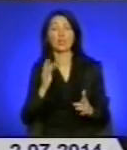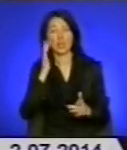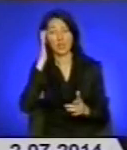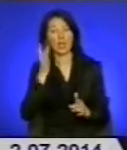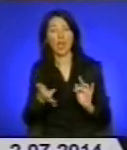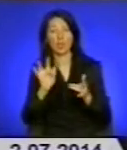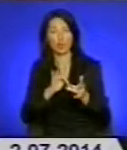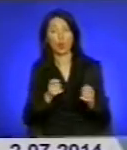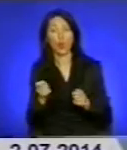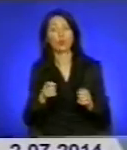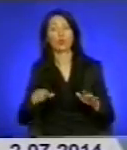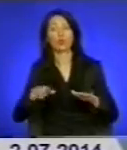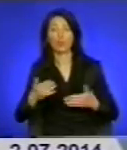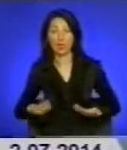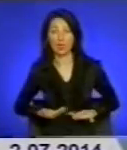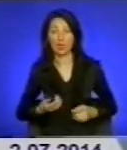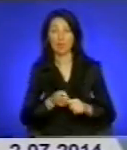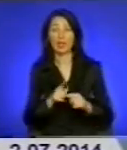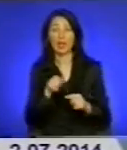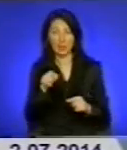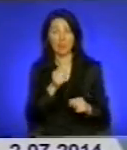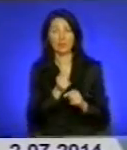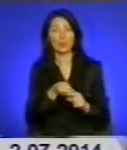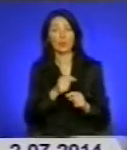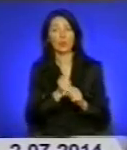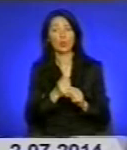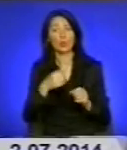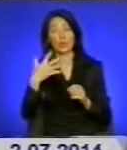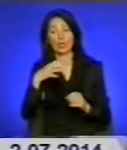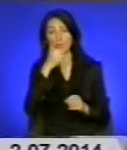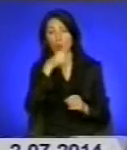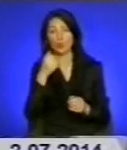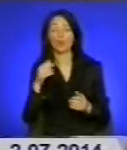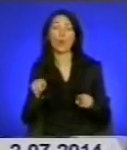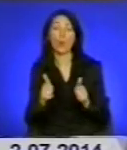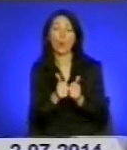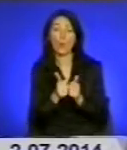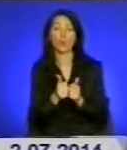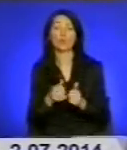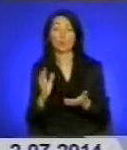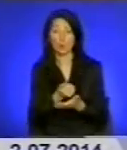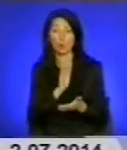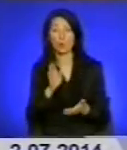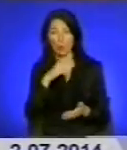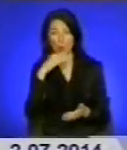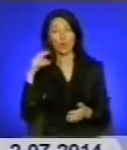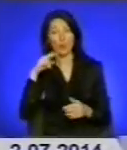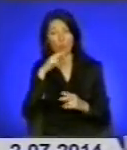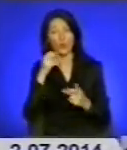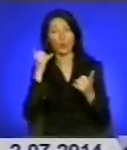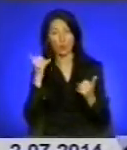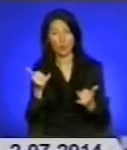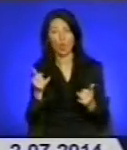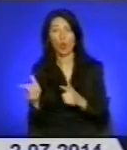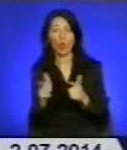їхня система діє понад 15 років кажуть поряд із успіхами було і чимало помилок Отож нині готові допомогти Україні